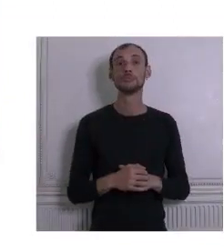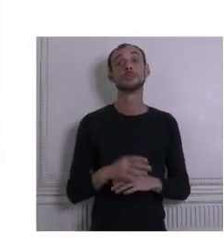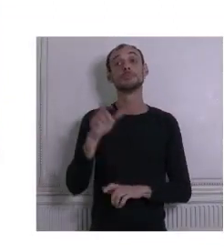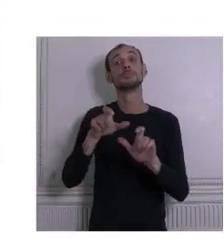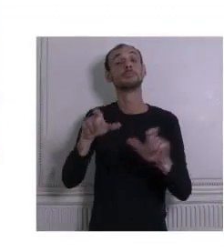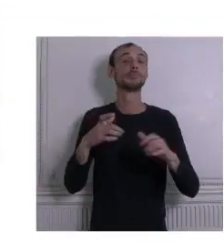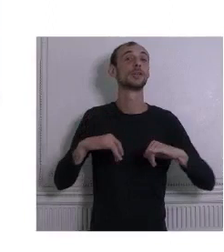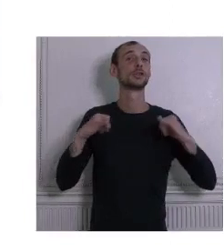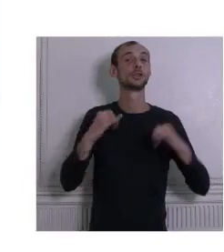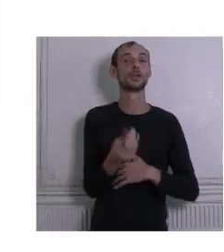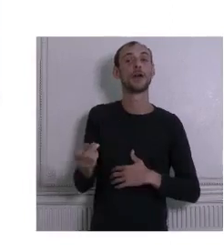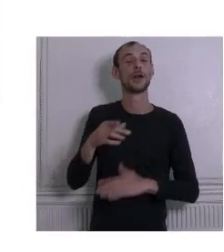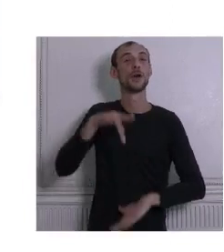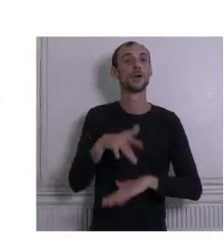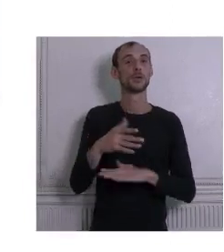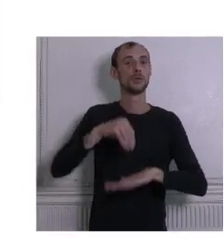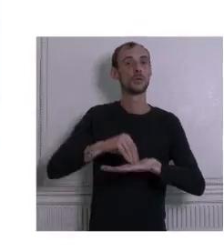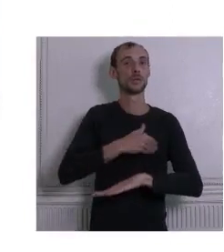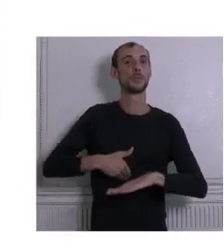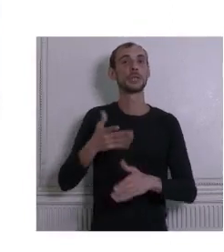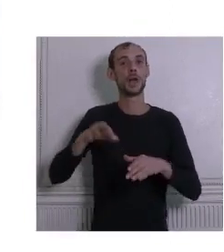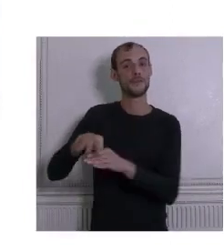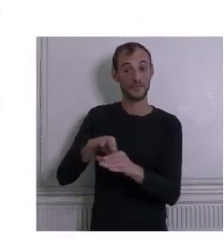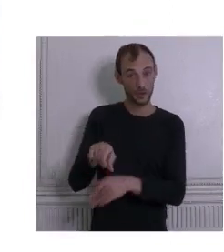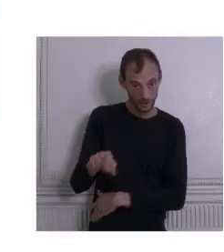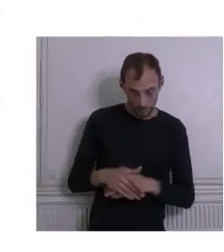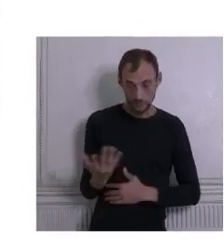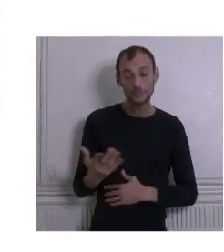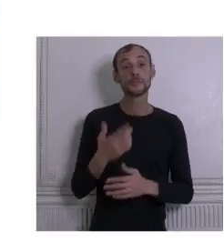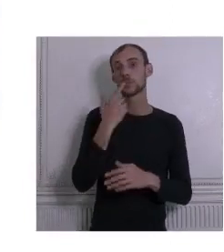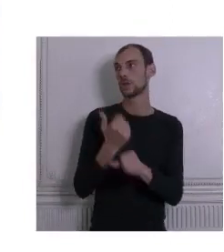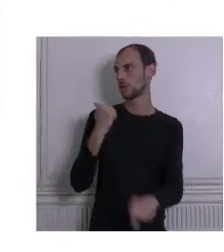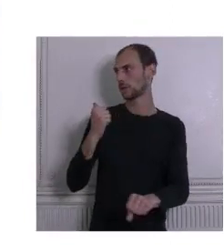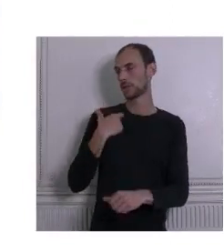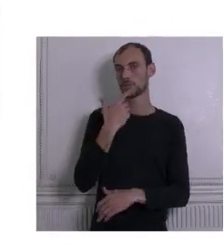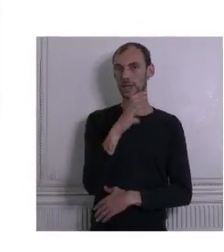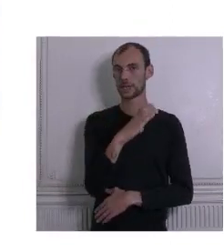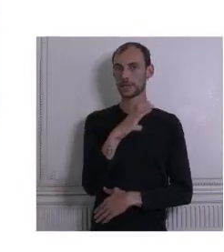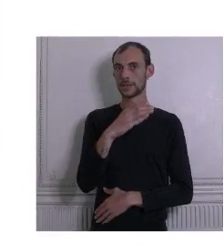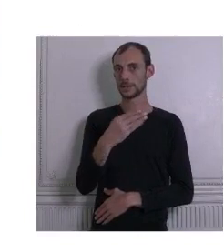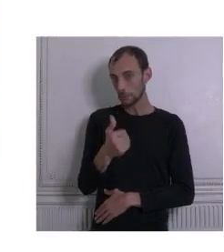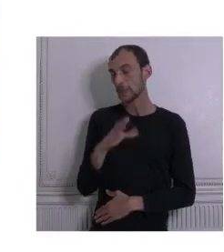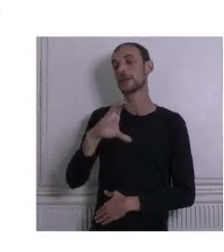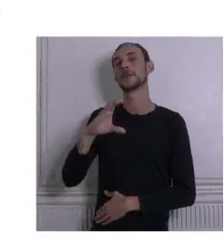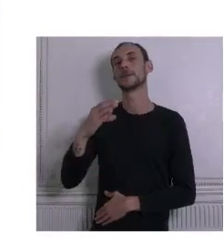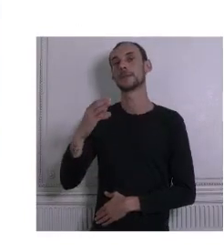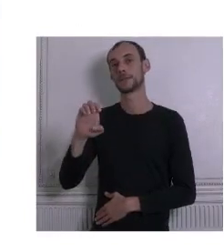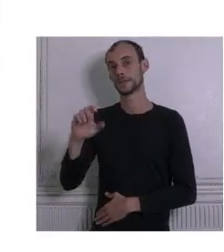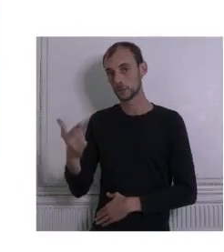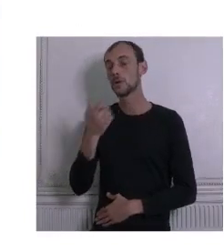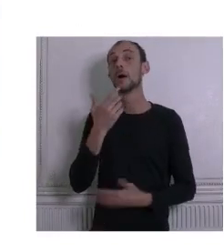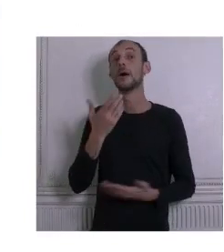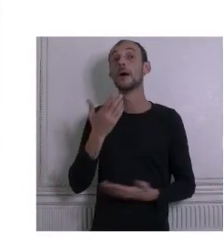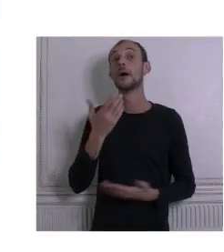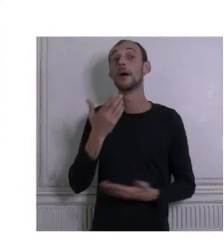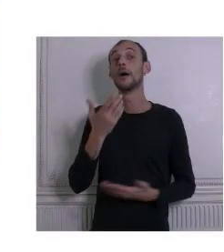rejoindre Talence dans ce mouvement. À l'époque, le prix de l'électricité n'était pas du tout celui-là. Aujourd'hui, le